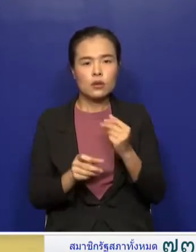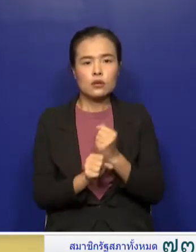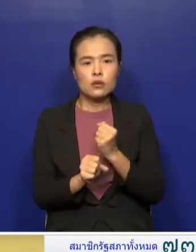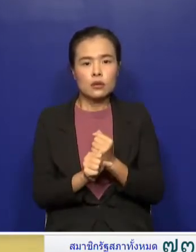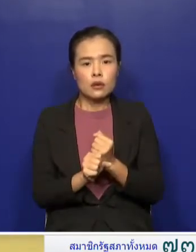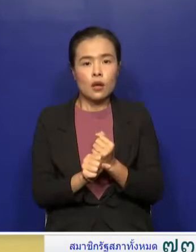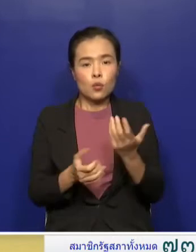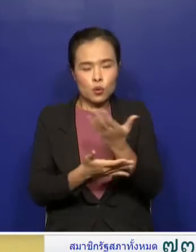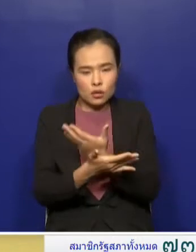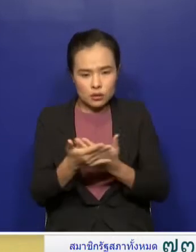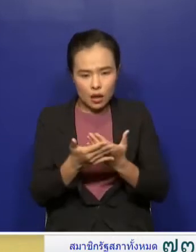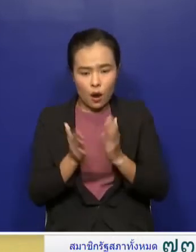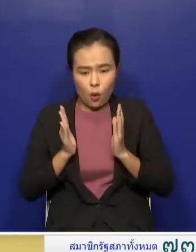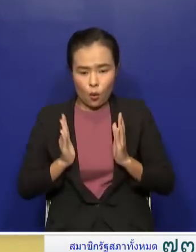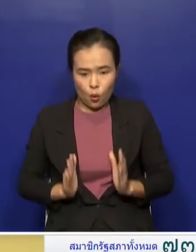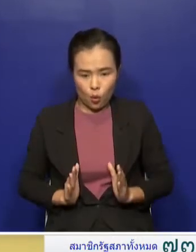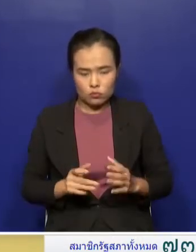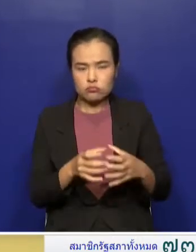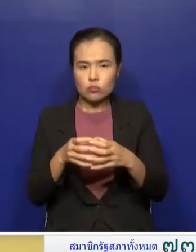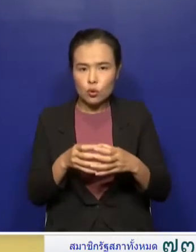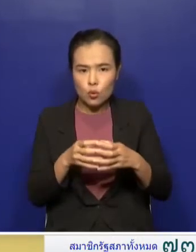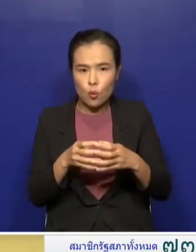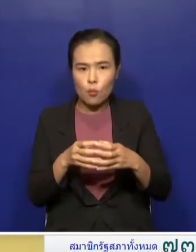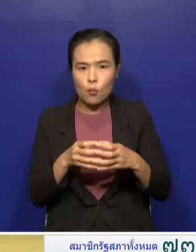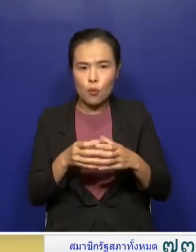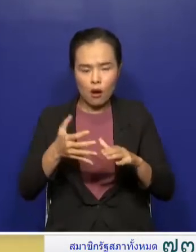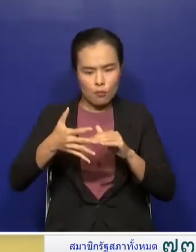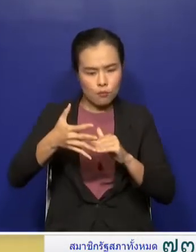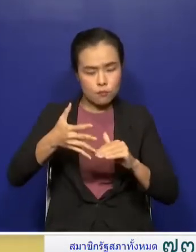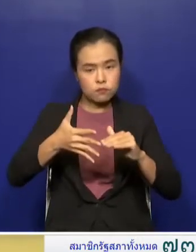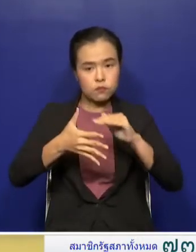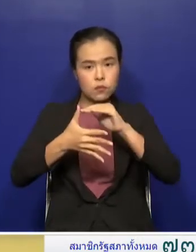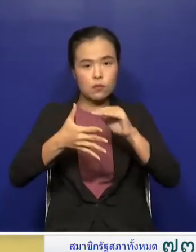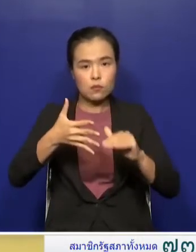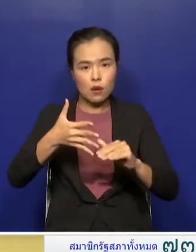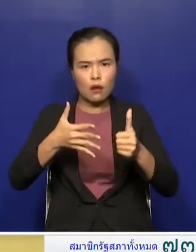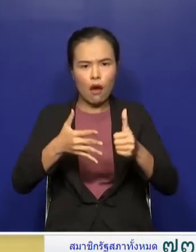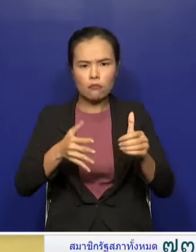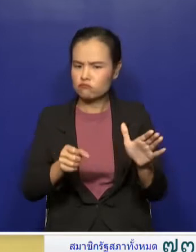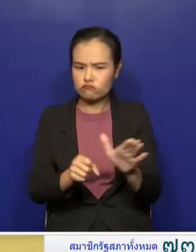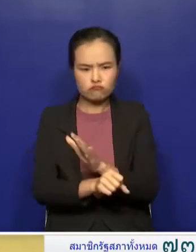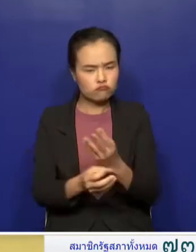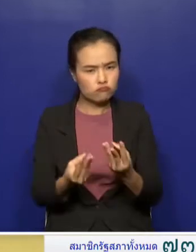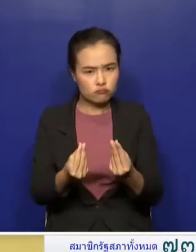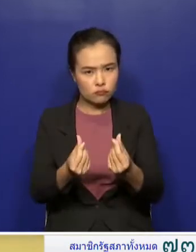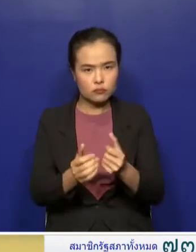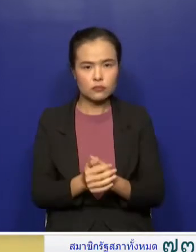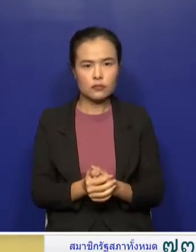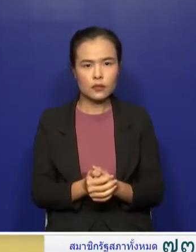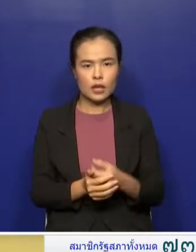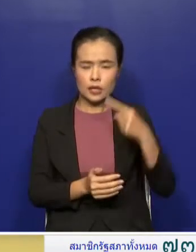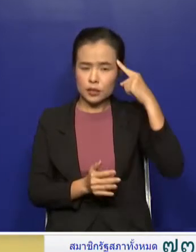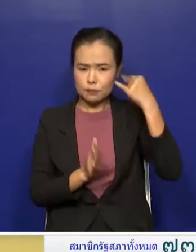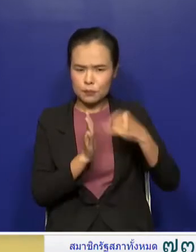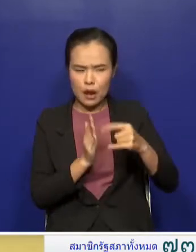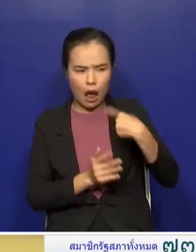ทั้งบุคคลทั้งหมู่ระดับกลางระดับสูงระดับบนก็ครอบฟันการที่จะถูกเอาผิด